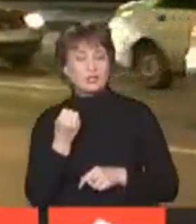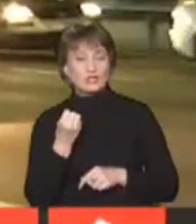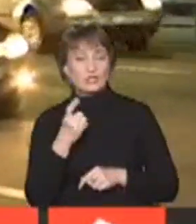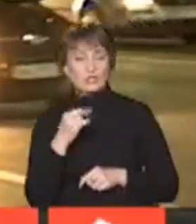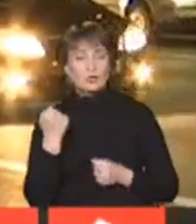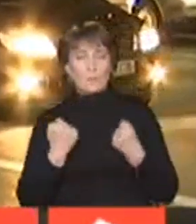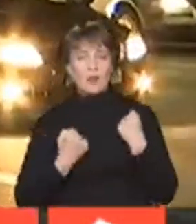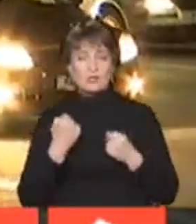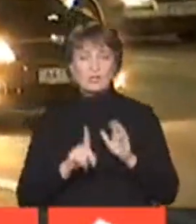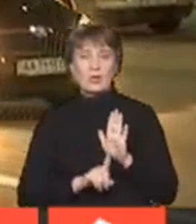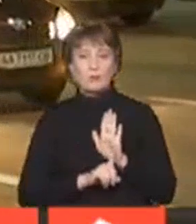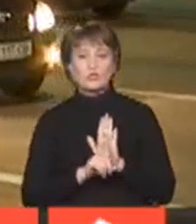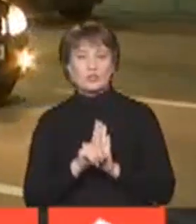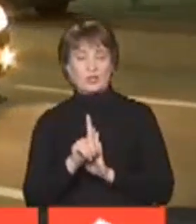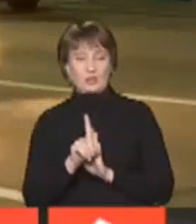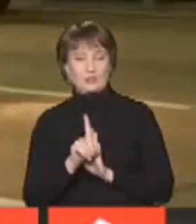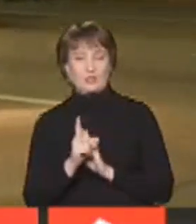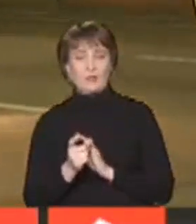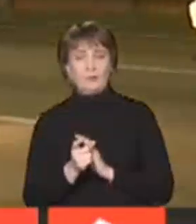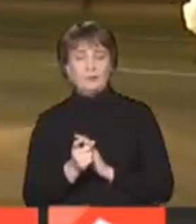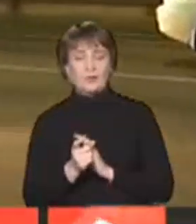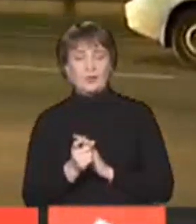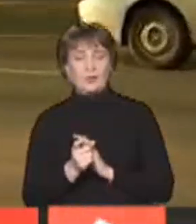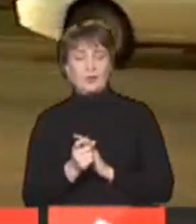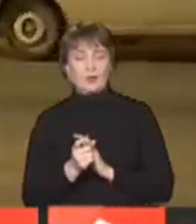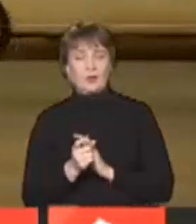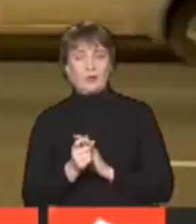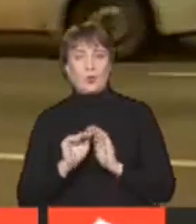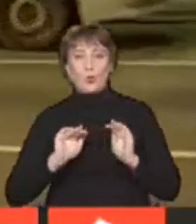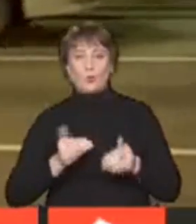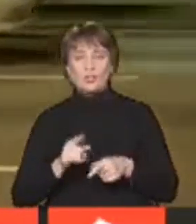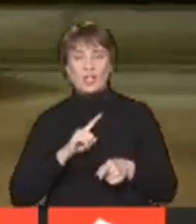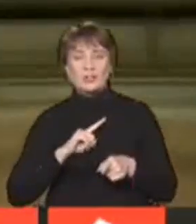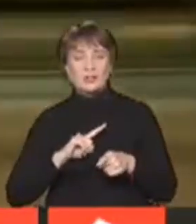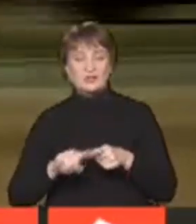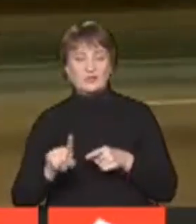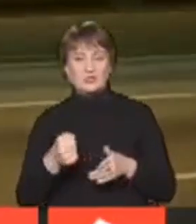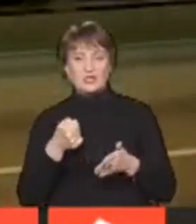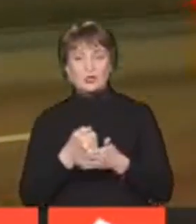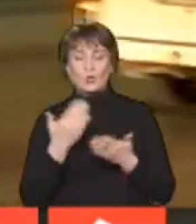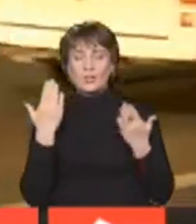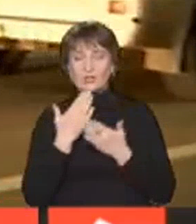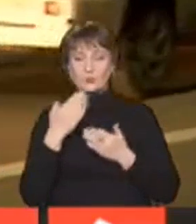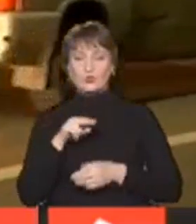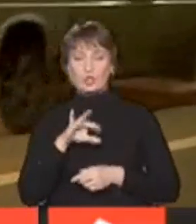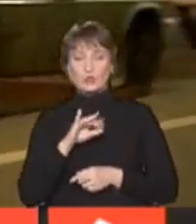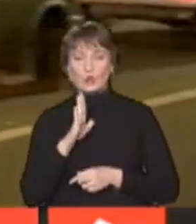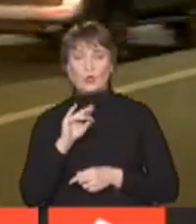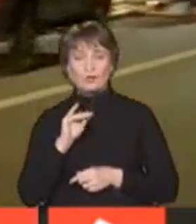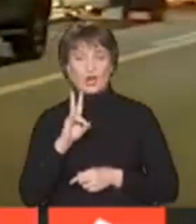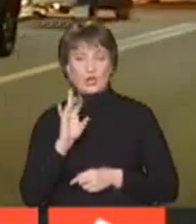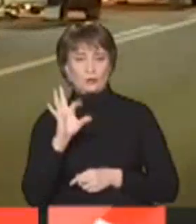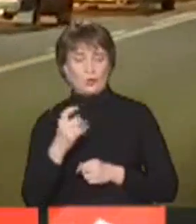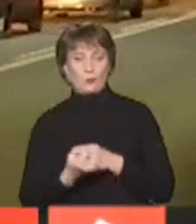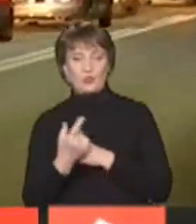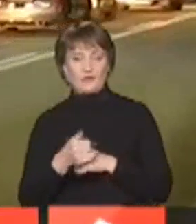Там машини вже починають збавляти швидкість і вже поряд з кіностудією Довженка потрапляють у затор. Ну,